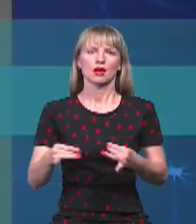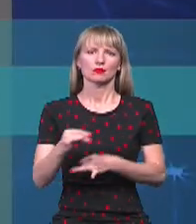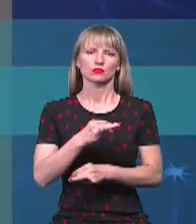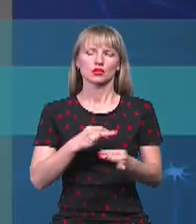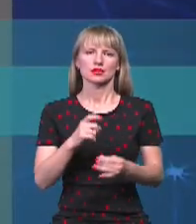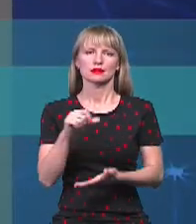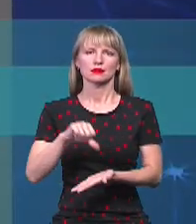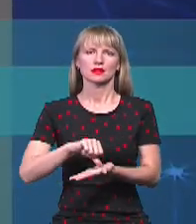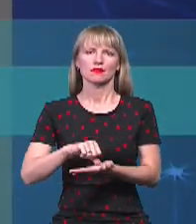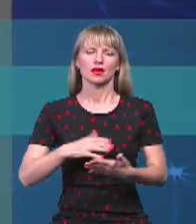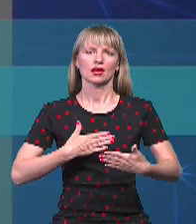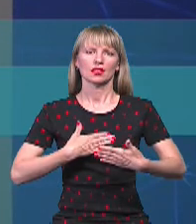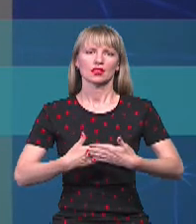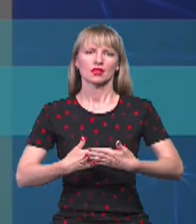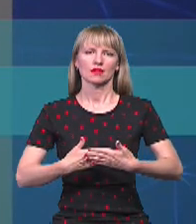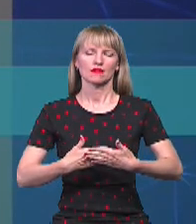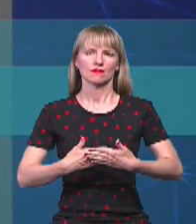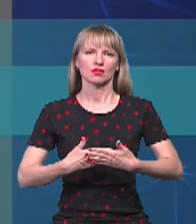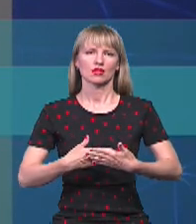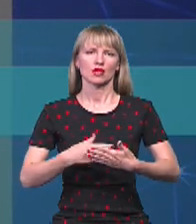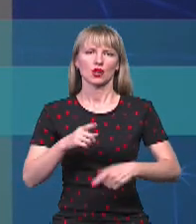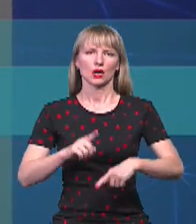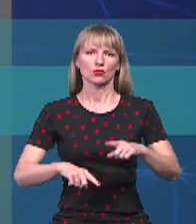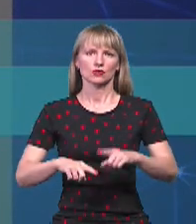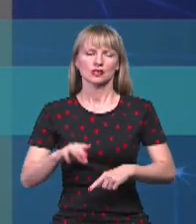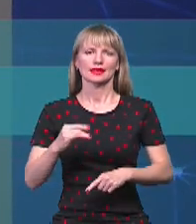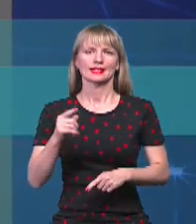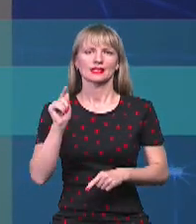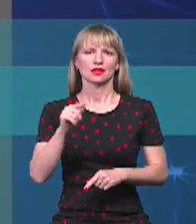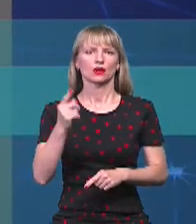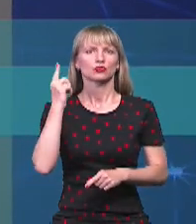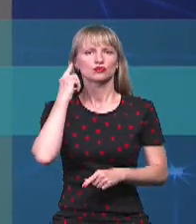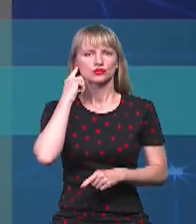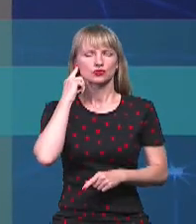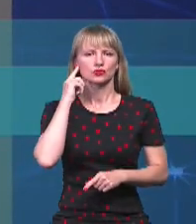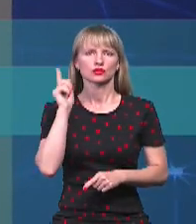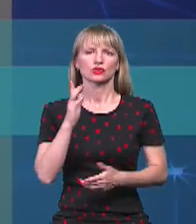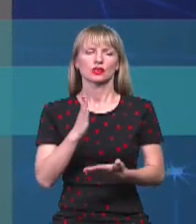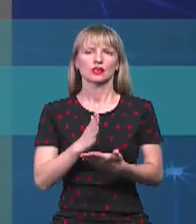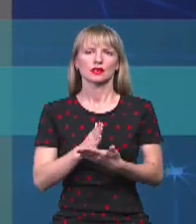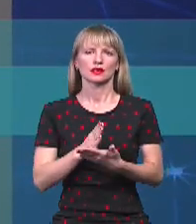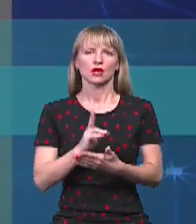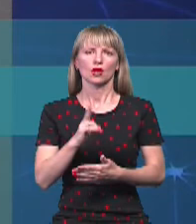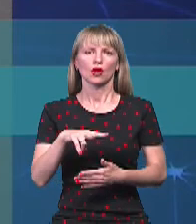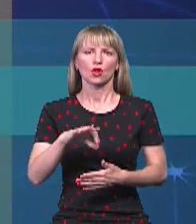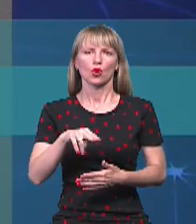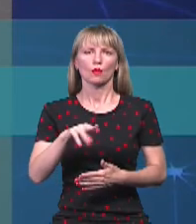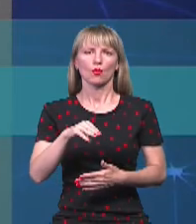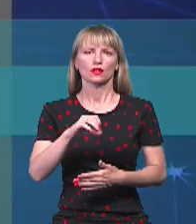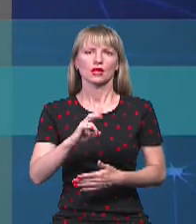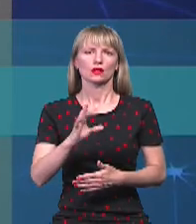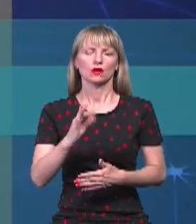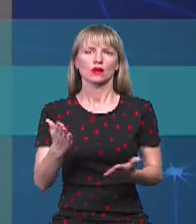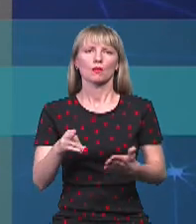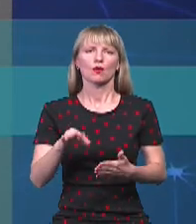спілкувалися з представниками активної громадськості батьків, і я тоді слышав від них, що є такий Євгеній Клопотенко, який, в принципі,